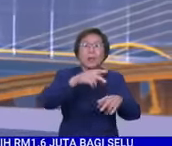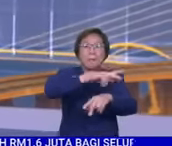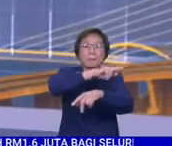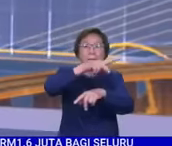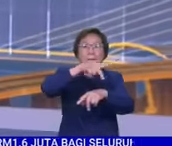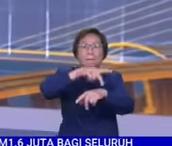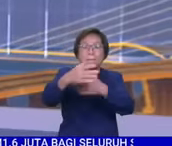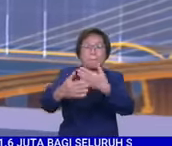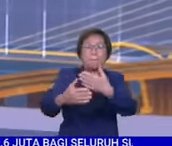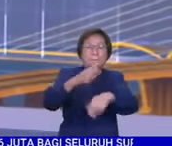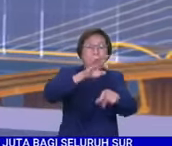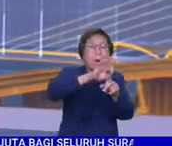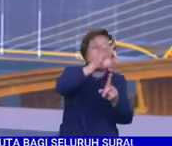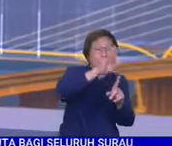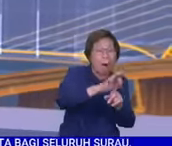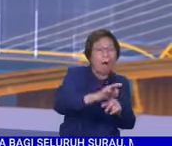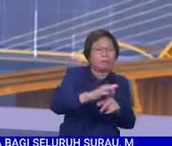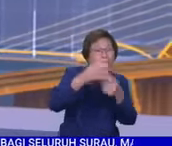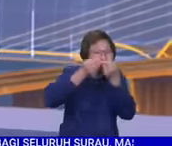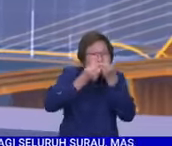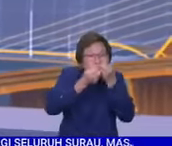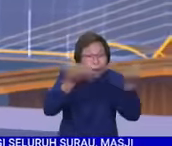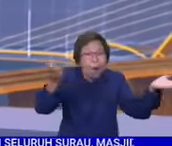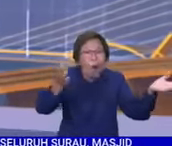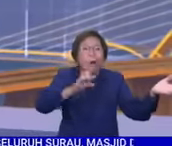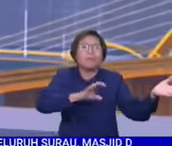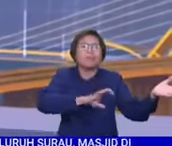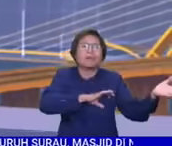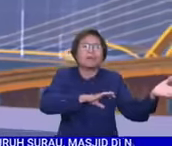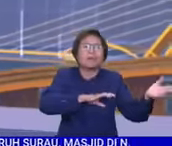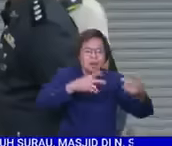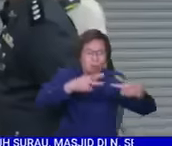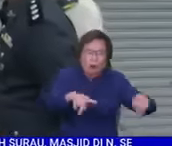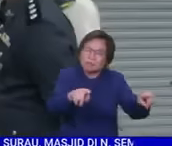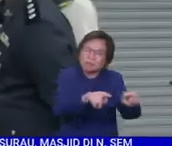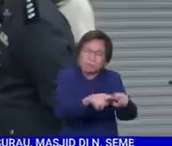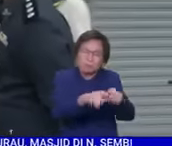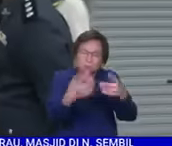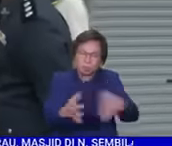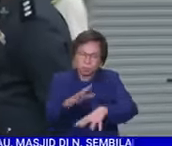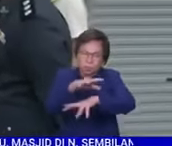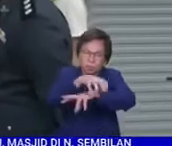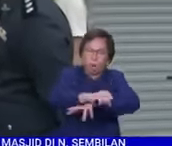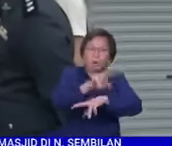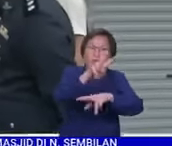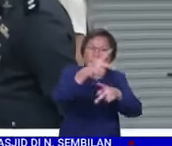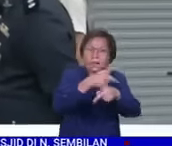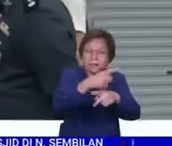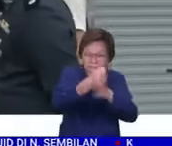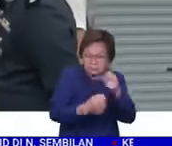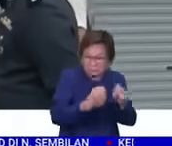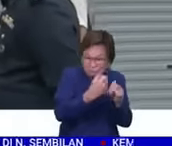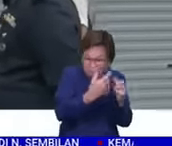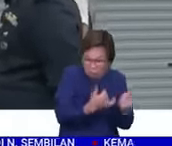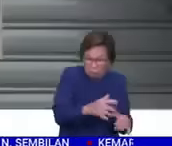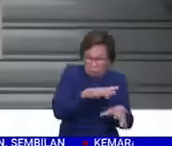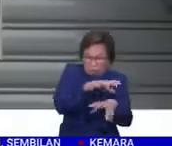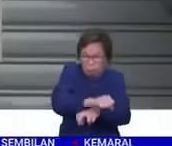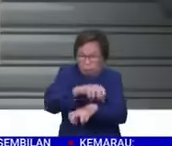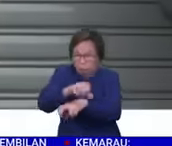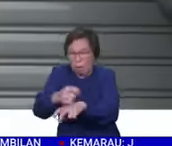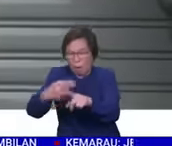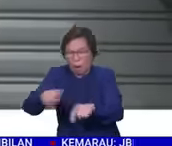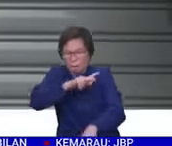Betung nggak balik Pulau Ini akhirnya tibung karr polis premi sama pernah diserbu dua kali tahun ini bagaimanapun